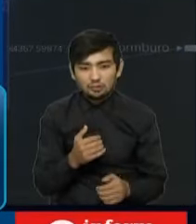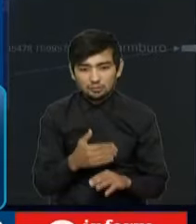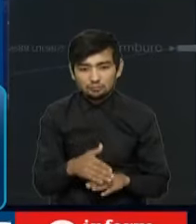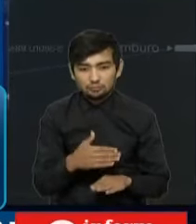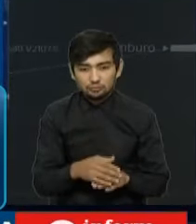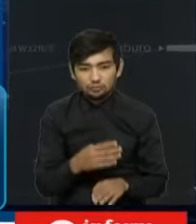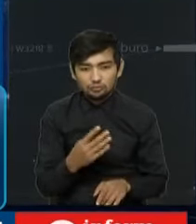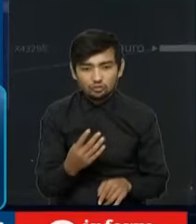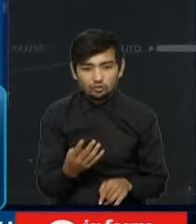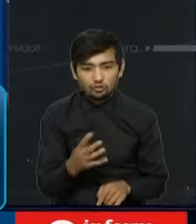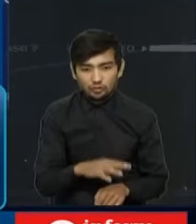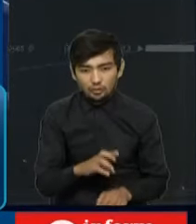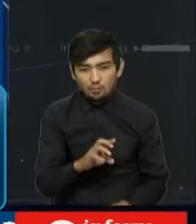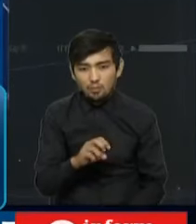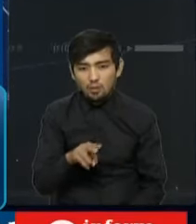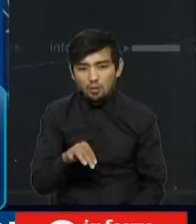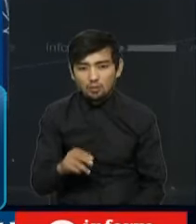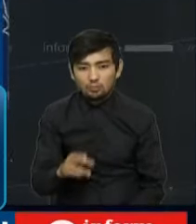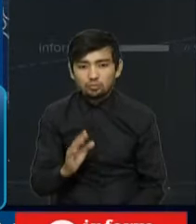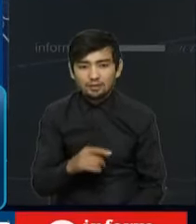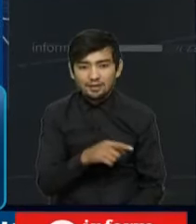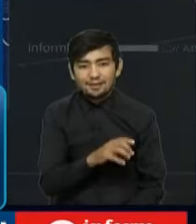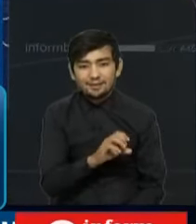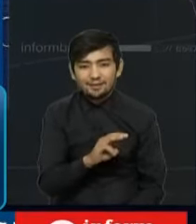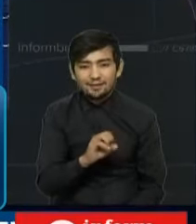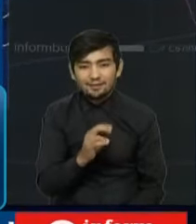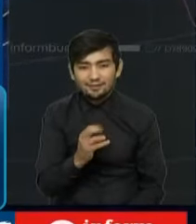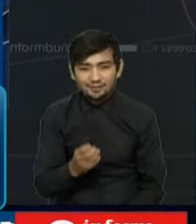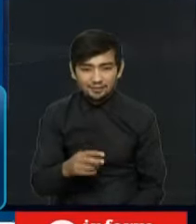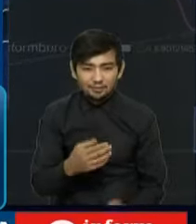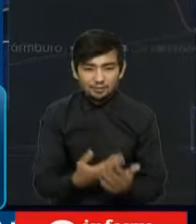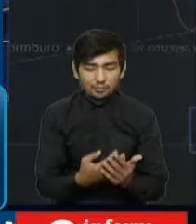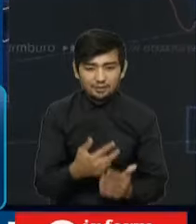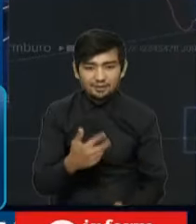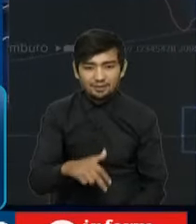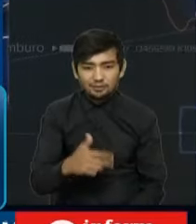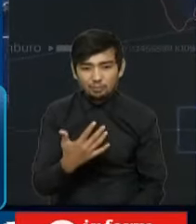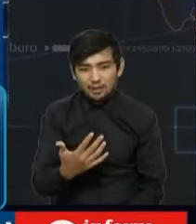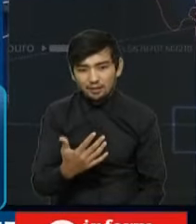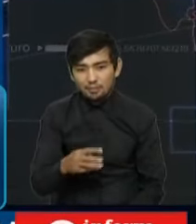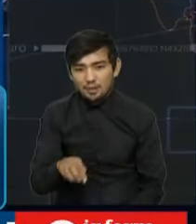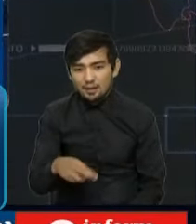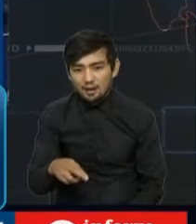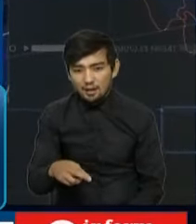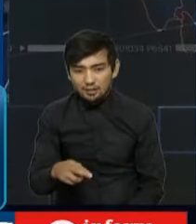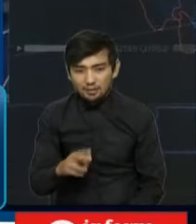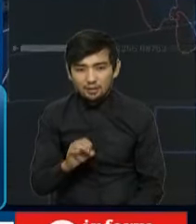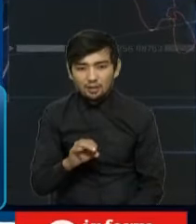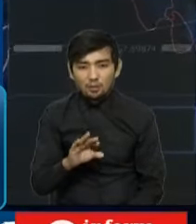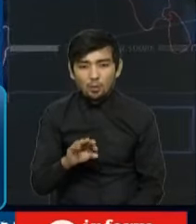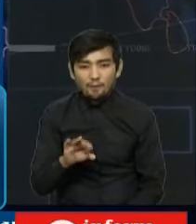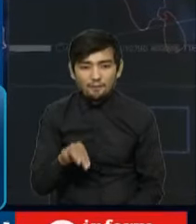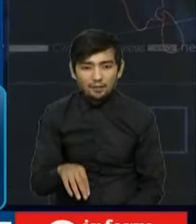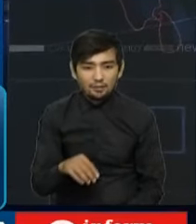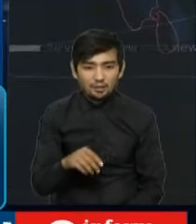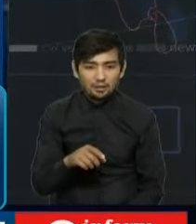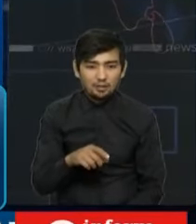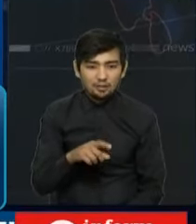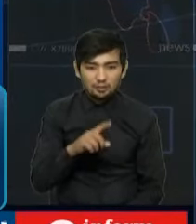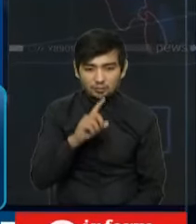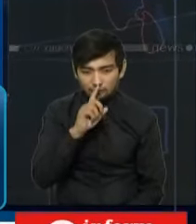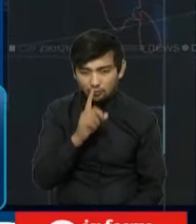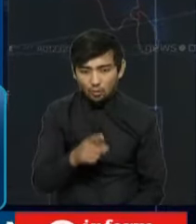4 энергоблока. На максимуме эта станция будет вырабатывать порядка 35 миллиардов киловатт-часов в год. Это почти треть от